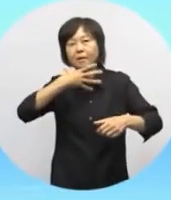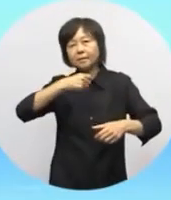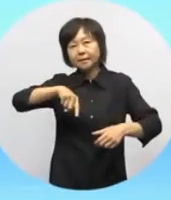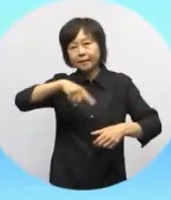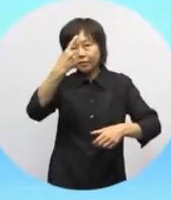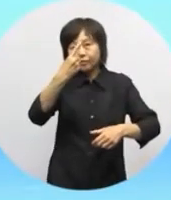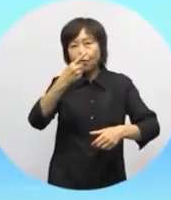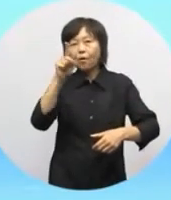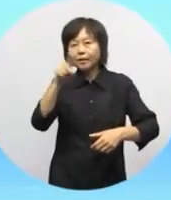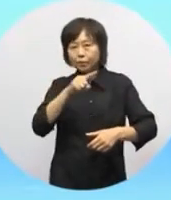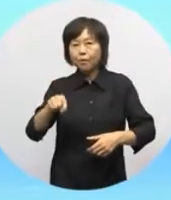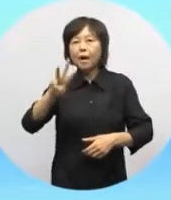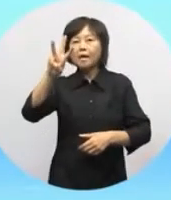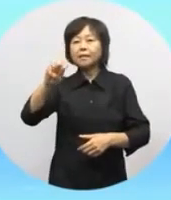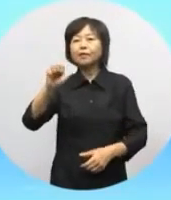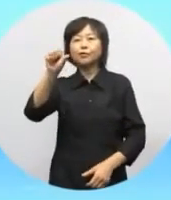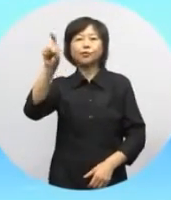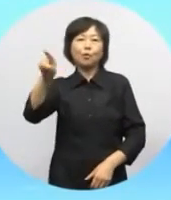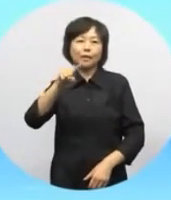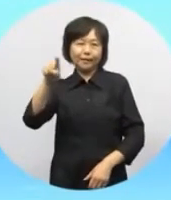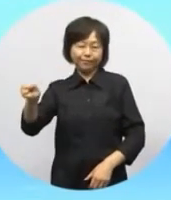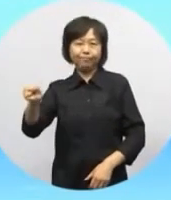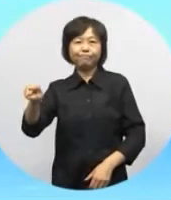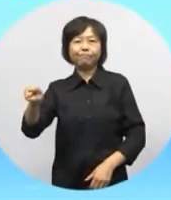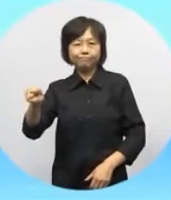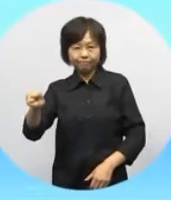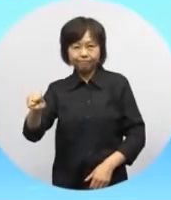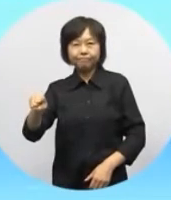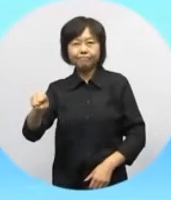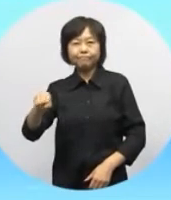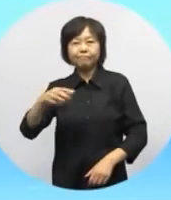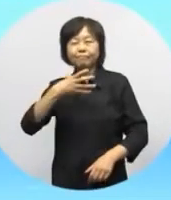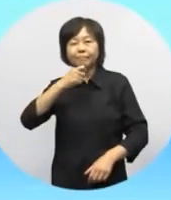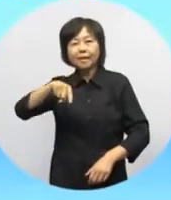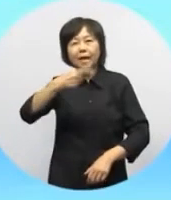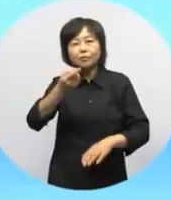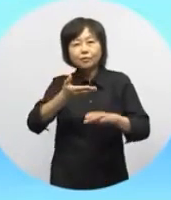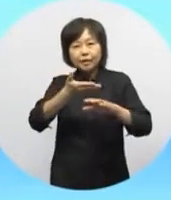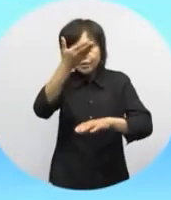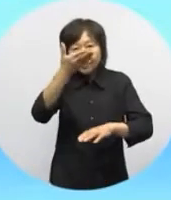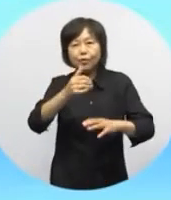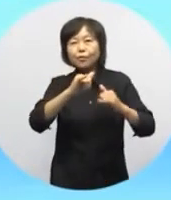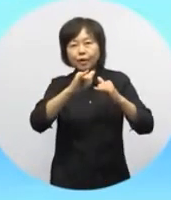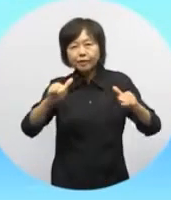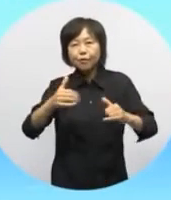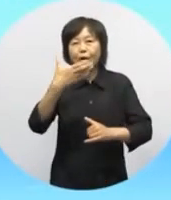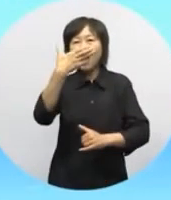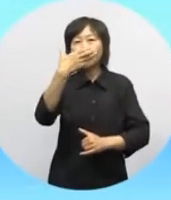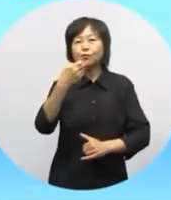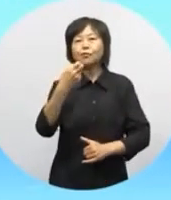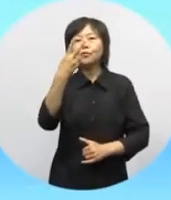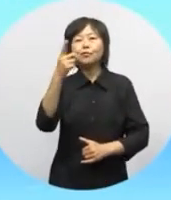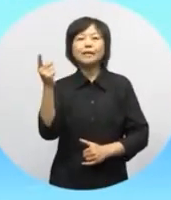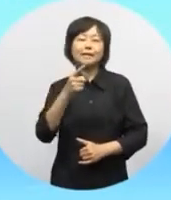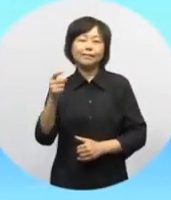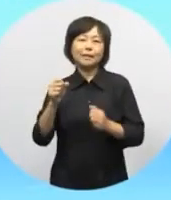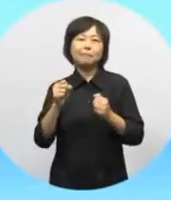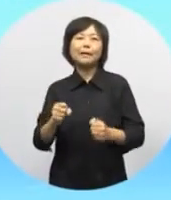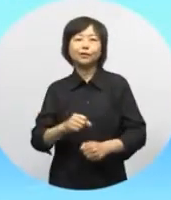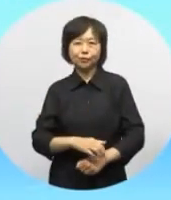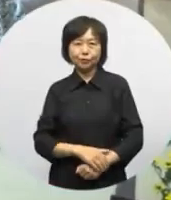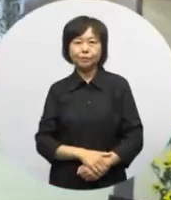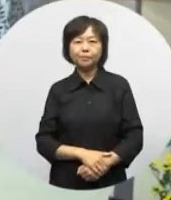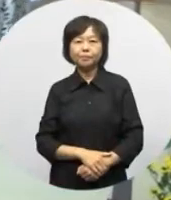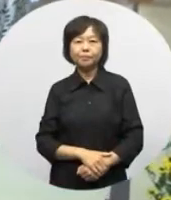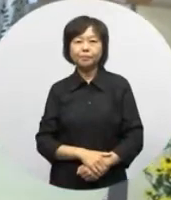歳となる方は35名、同時点で100歳以上の高齢者は92名いらっしゃいます